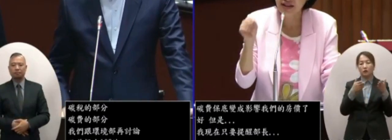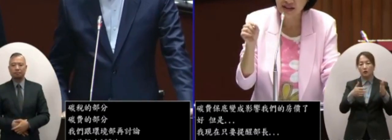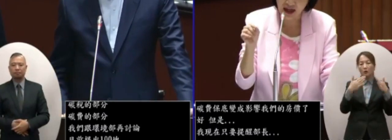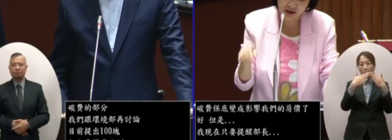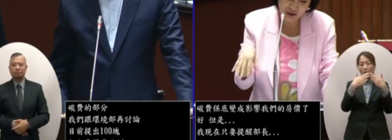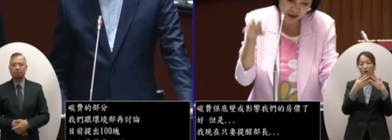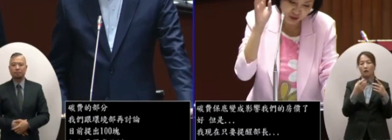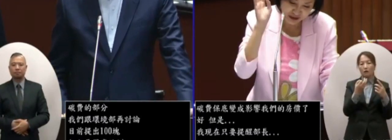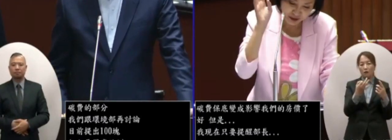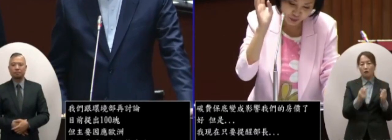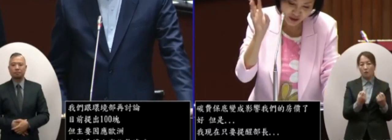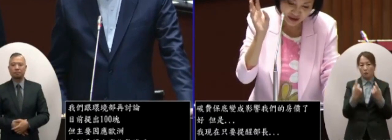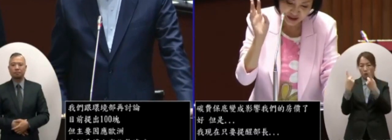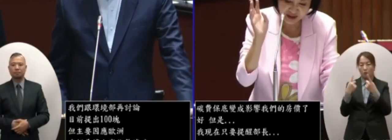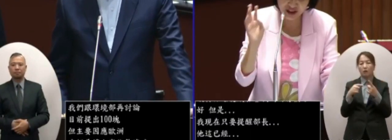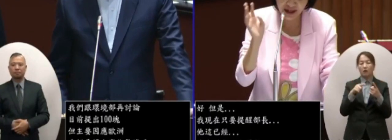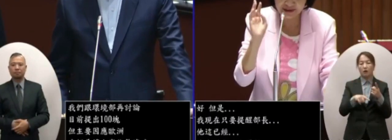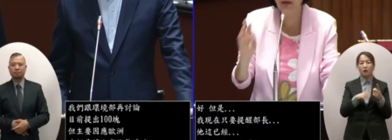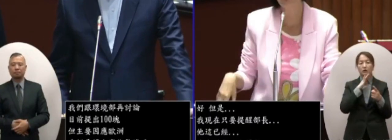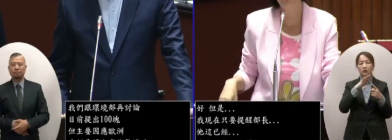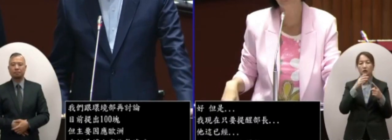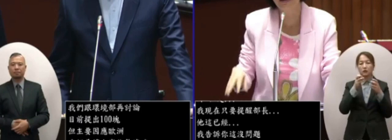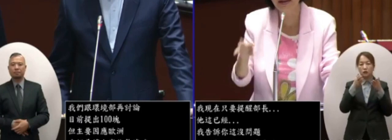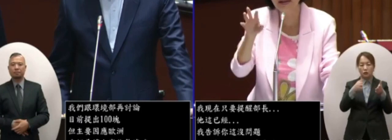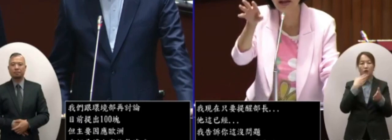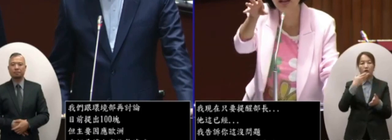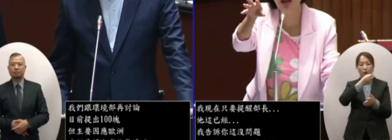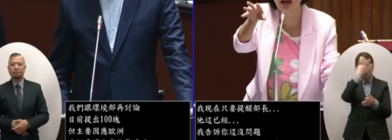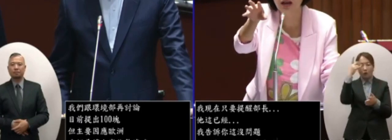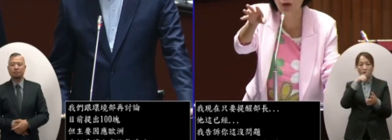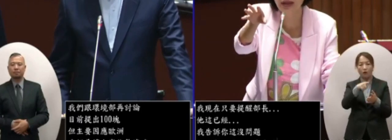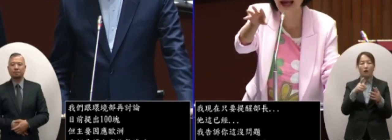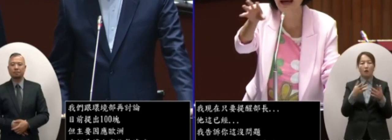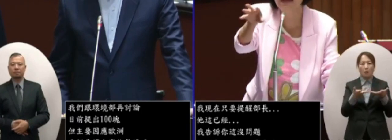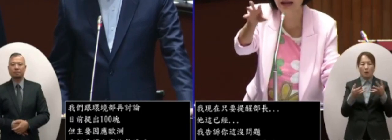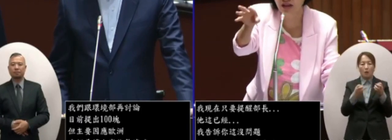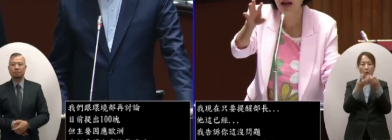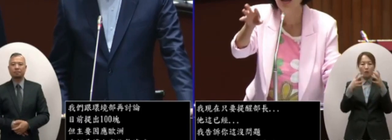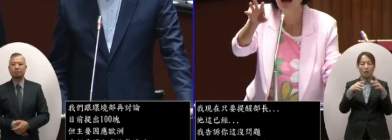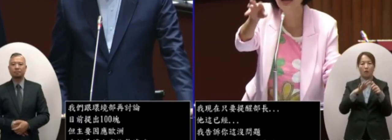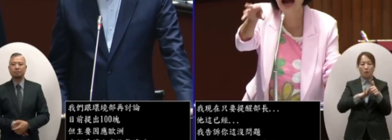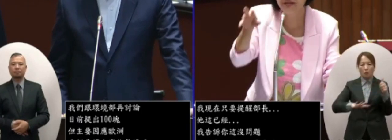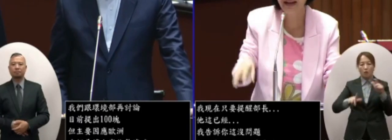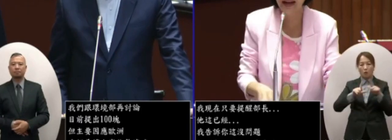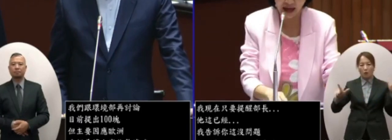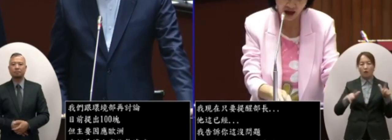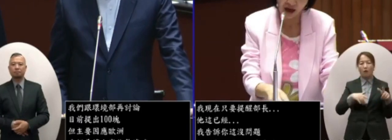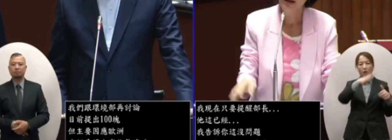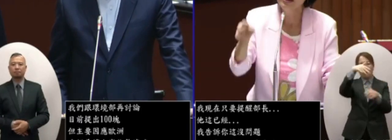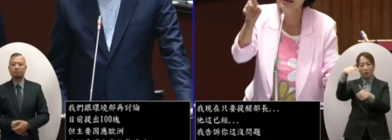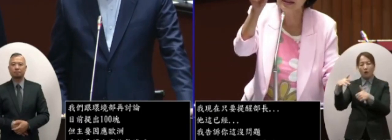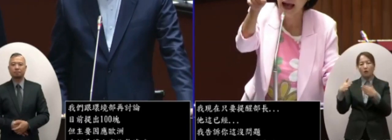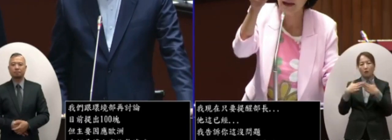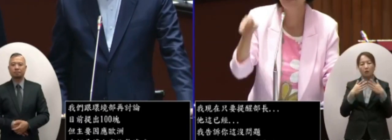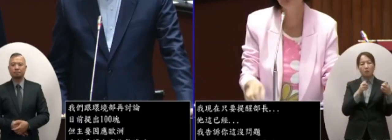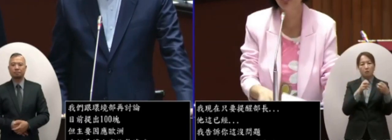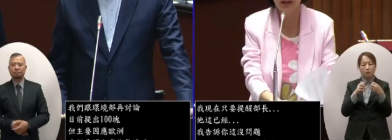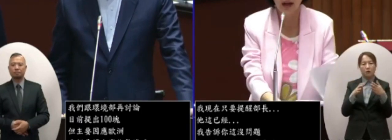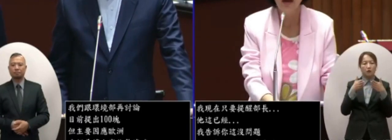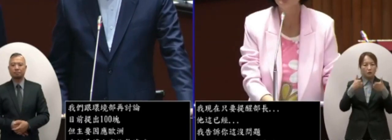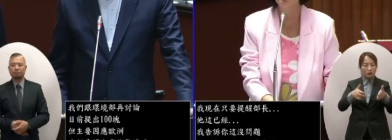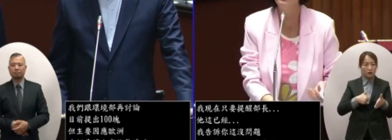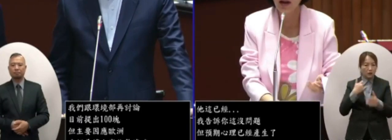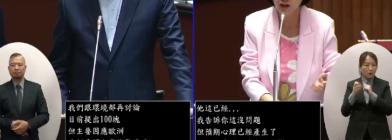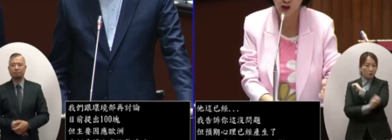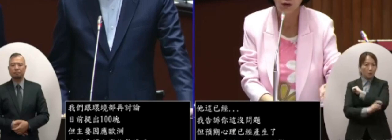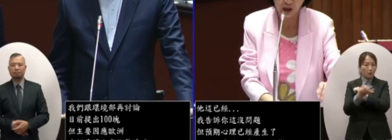村里已经对这个新青安的风暴哈、啊，已经可以请很多的大佬来喝咖啡了啦哈。你这个碳费的部分呢、啊，可怕你要启